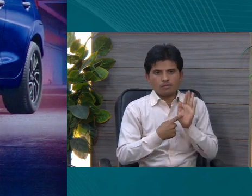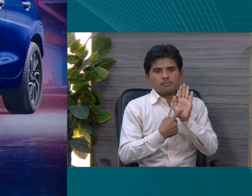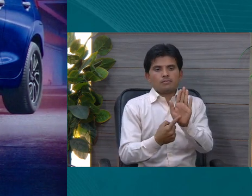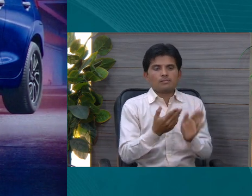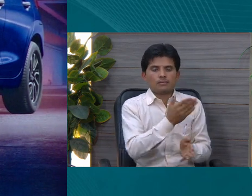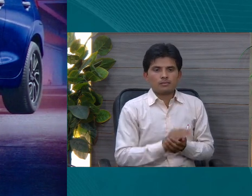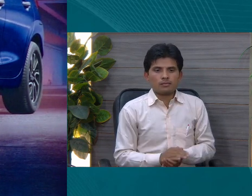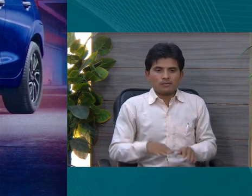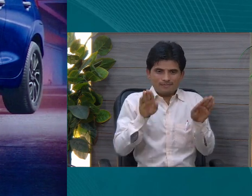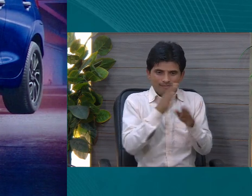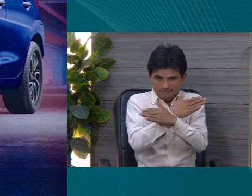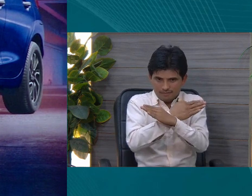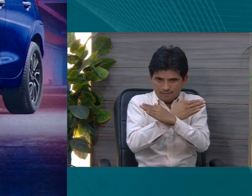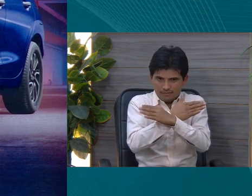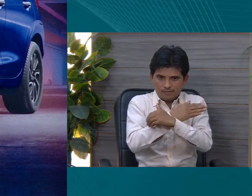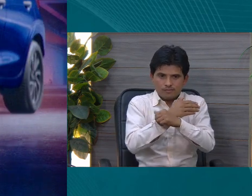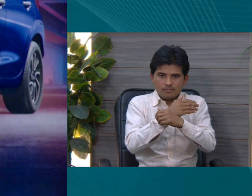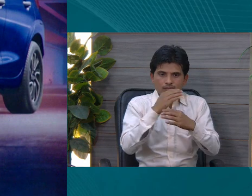बटरफ्लाई का